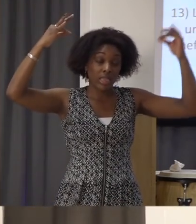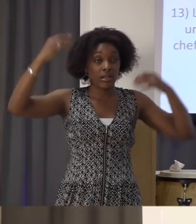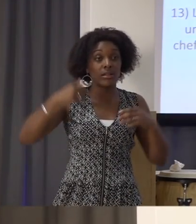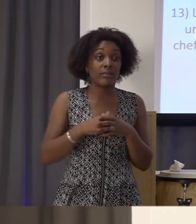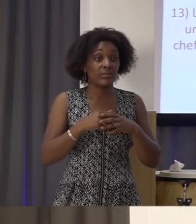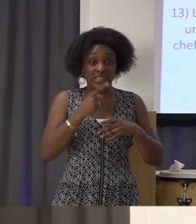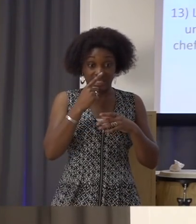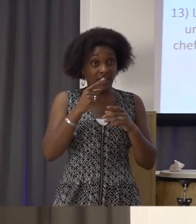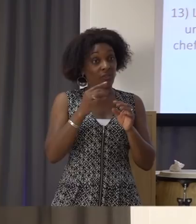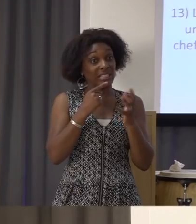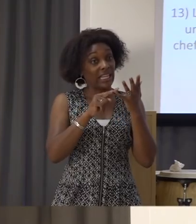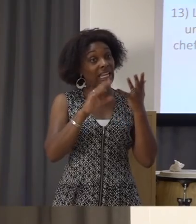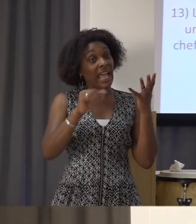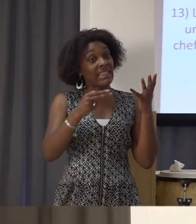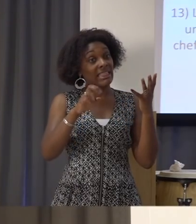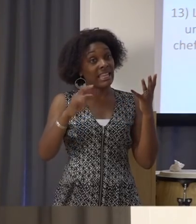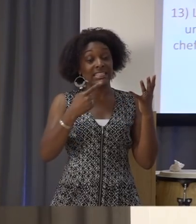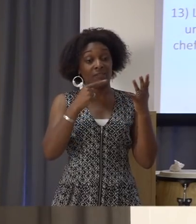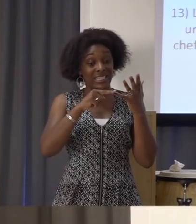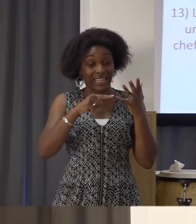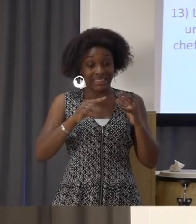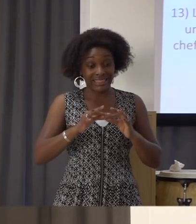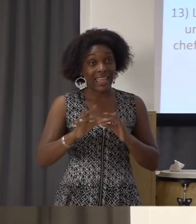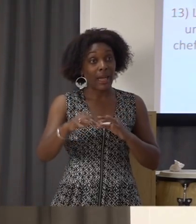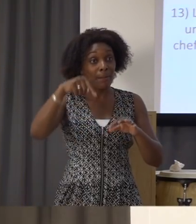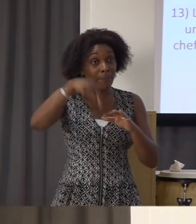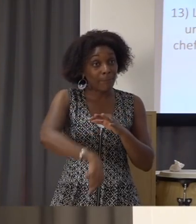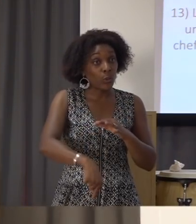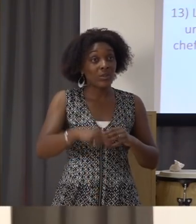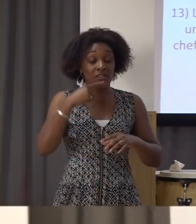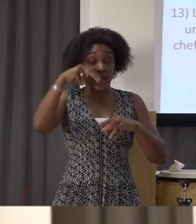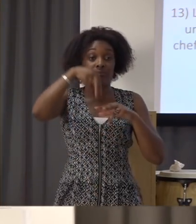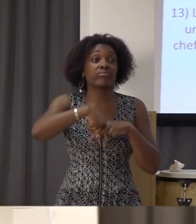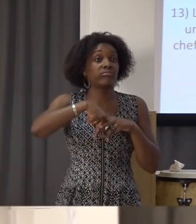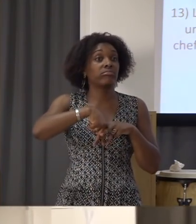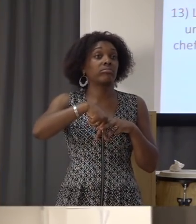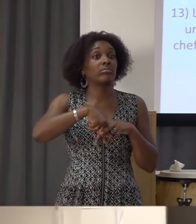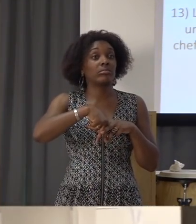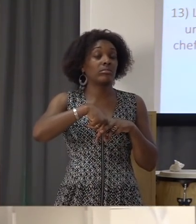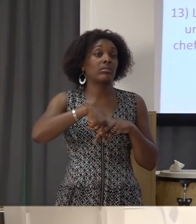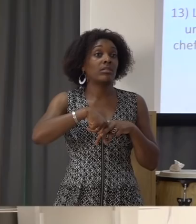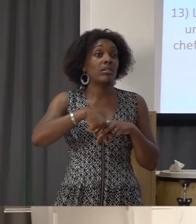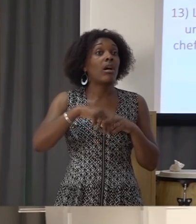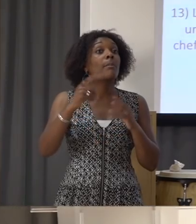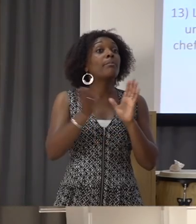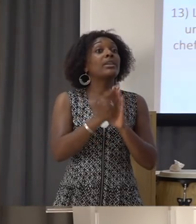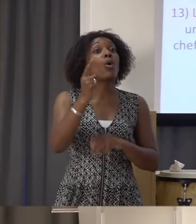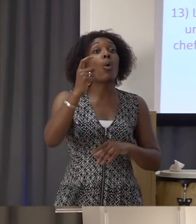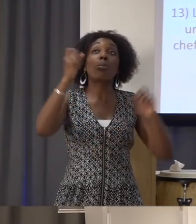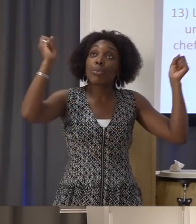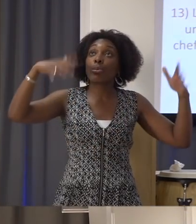Terre basse. Tu te sens dans un trou. Et quand il pleut, l'eau va